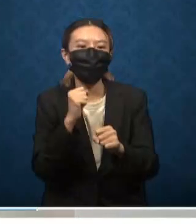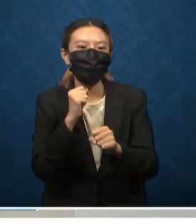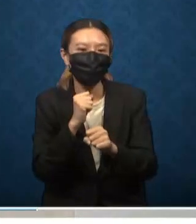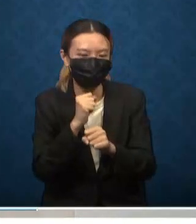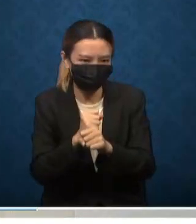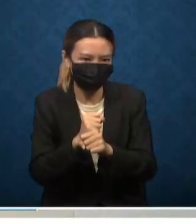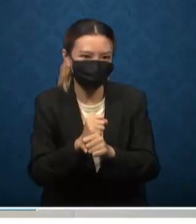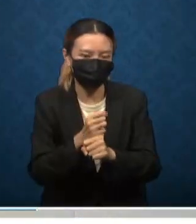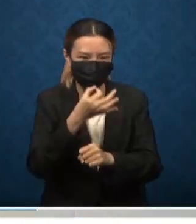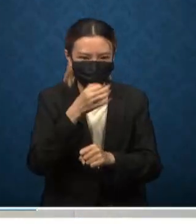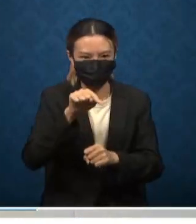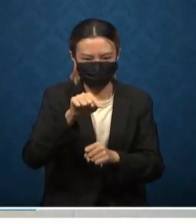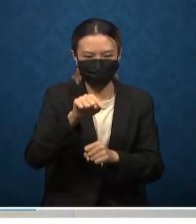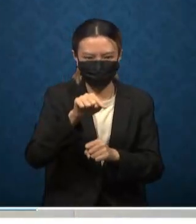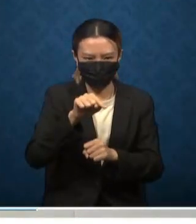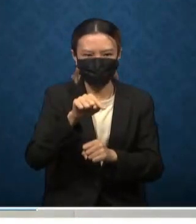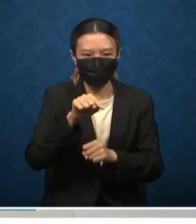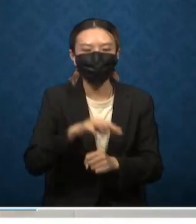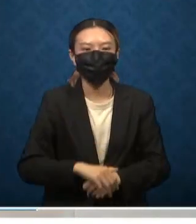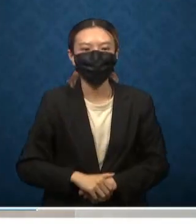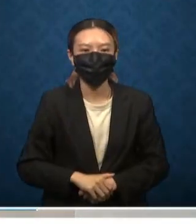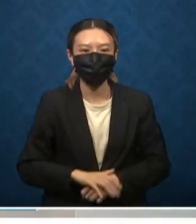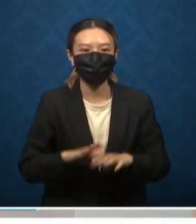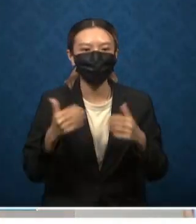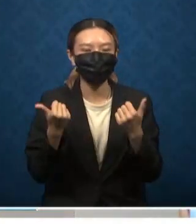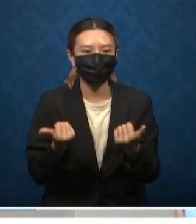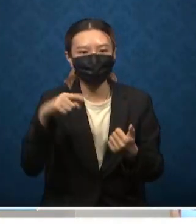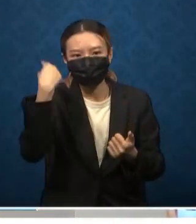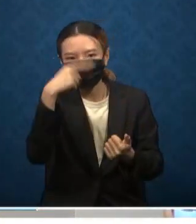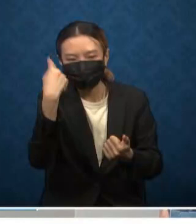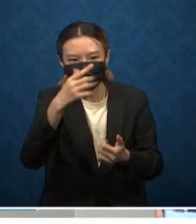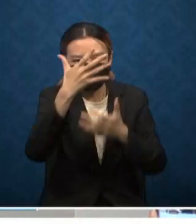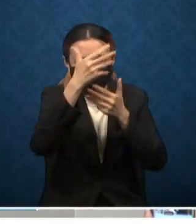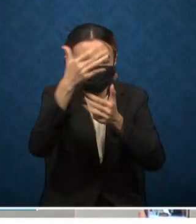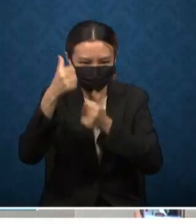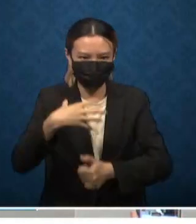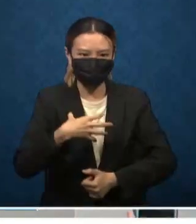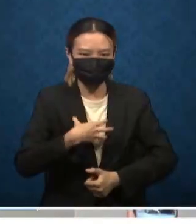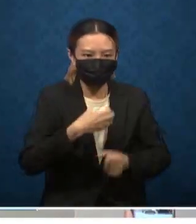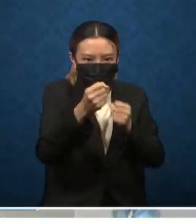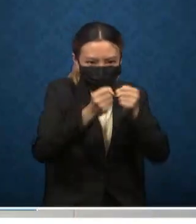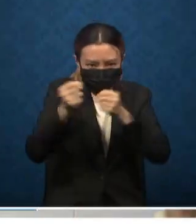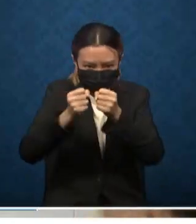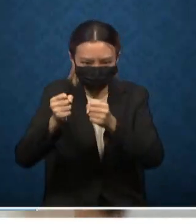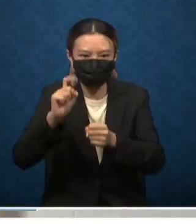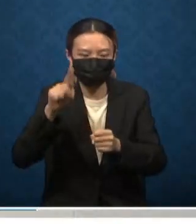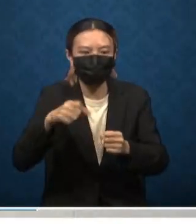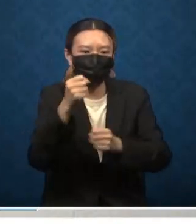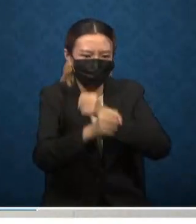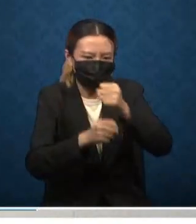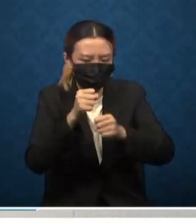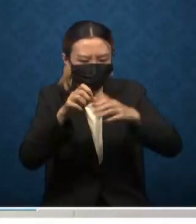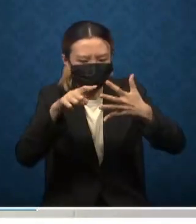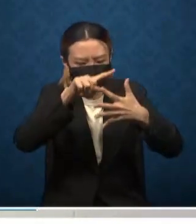จะบวชมากในปัจจุบันผู้ที่สนใจเข้าสู่วงการมวยมีอายุต่ำลงเรื่อย